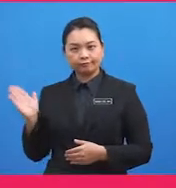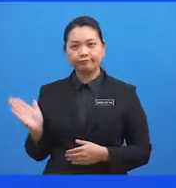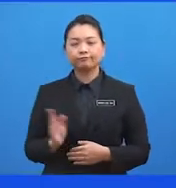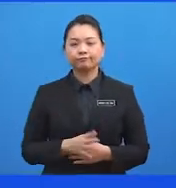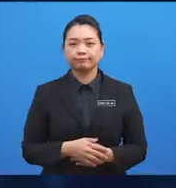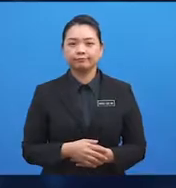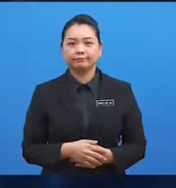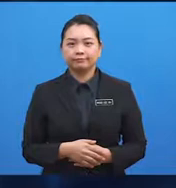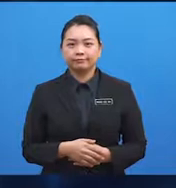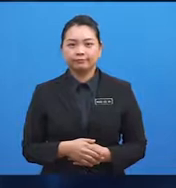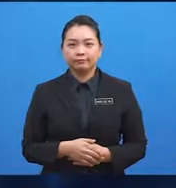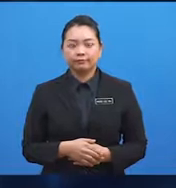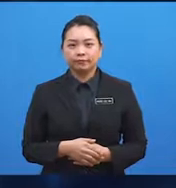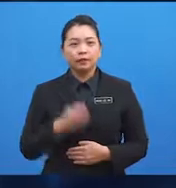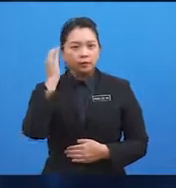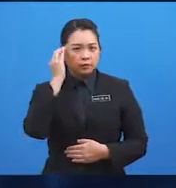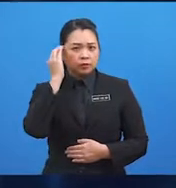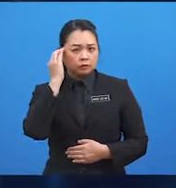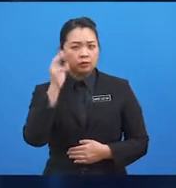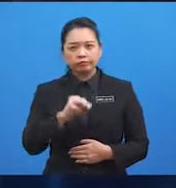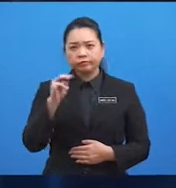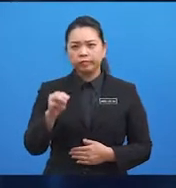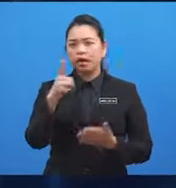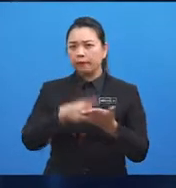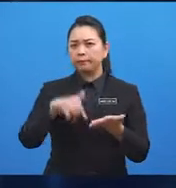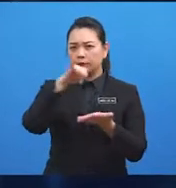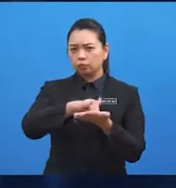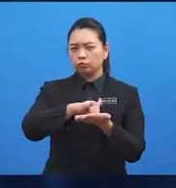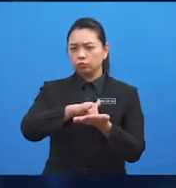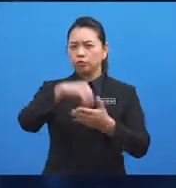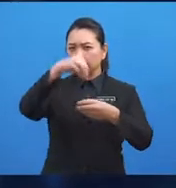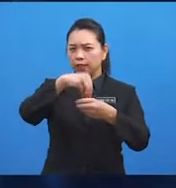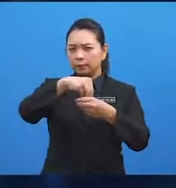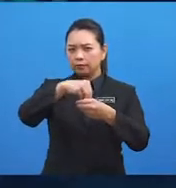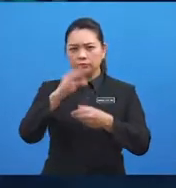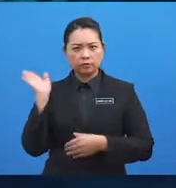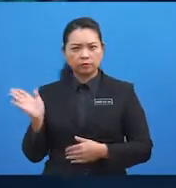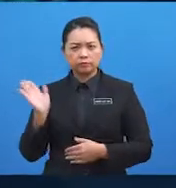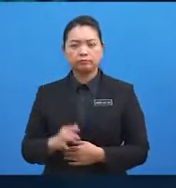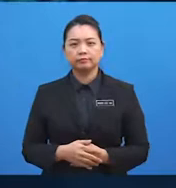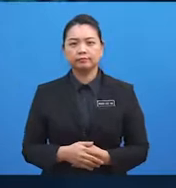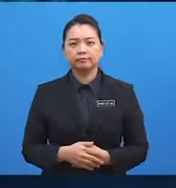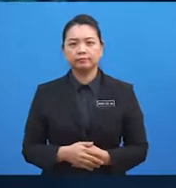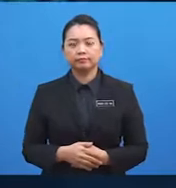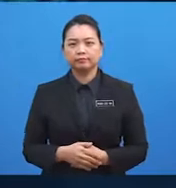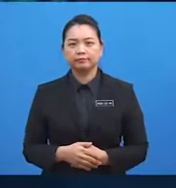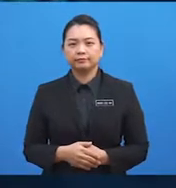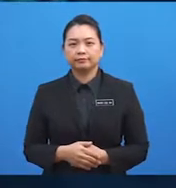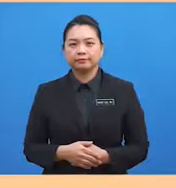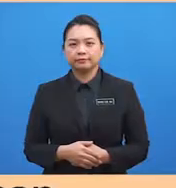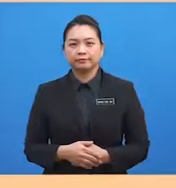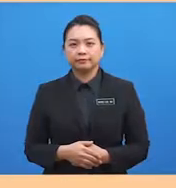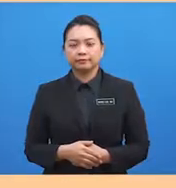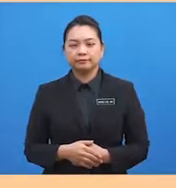luaran. Tahukah murid-murid apa itu sumber pembiayaan dalaman? Ya,